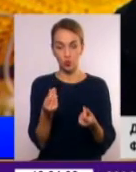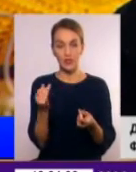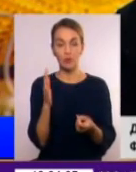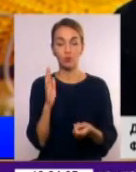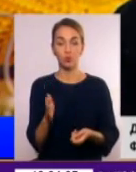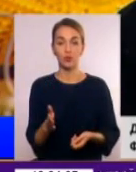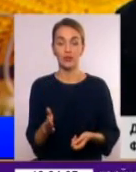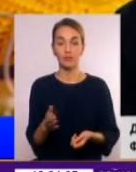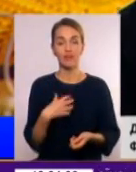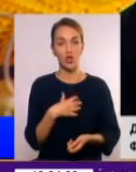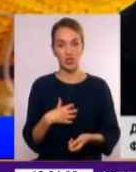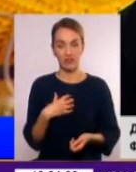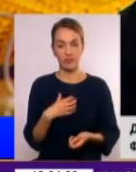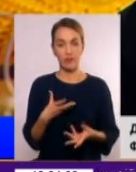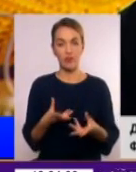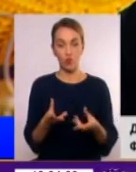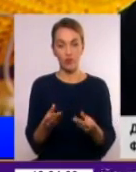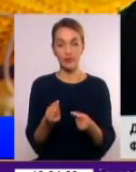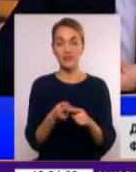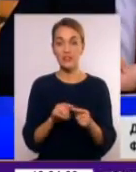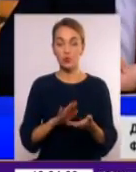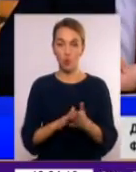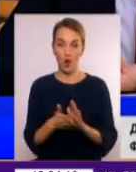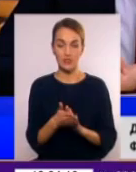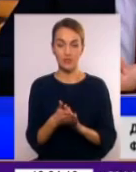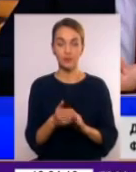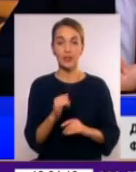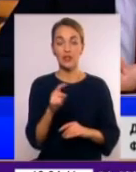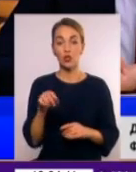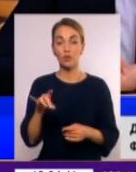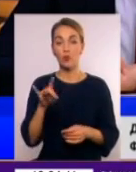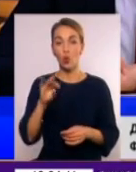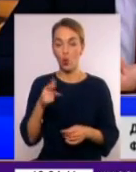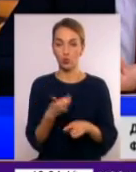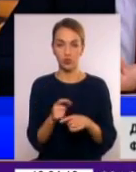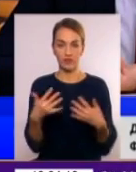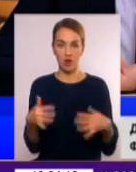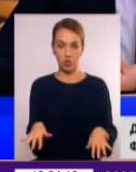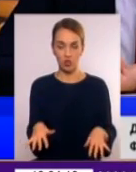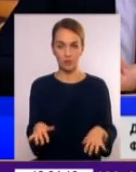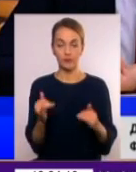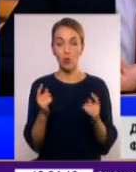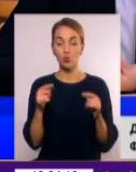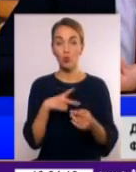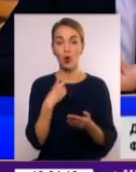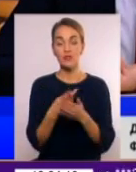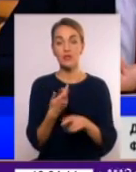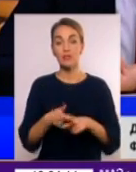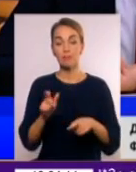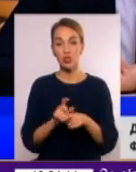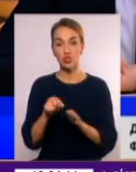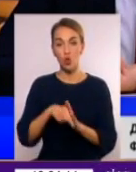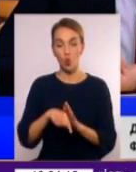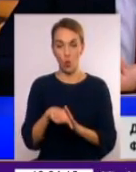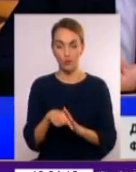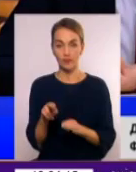бути важливими і впливовими в цій ситуації, їх роль дуже втрачена. І для того, щоб показати більше роль,